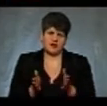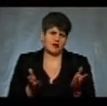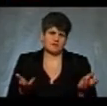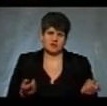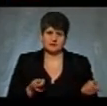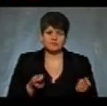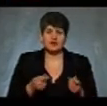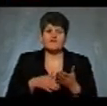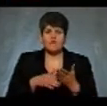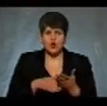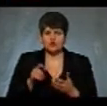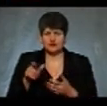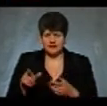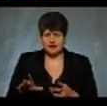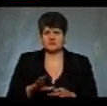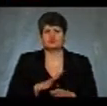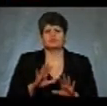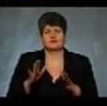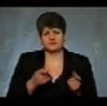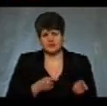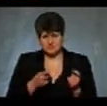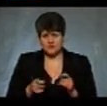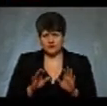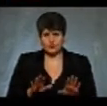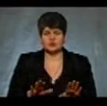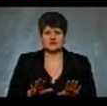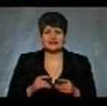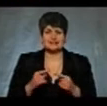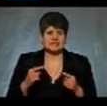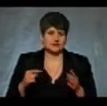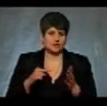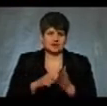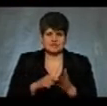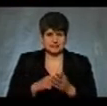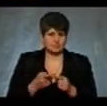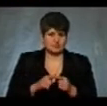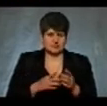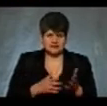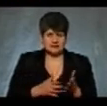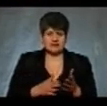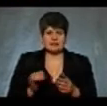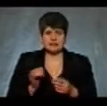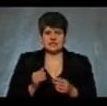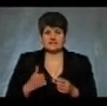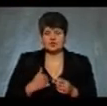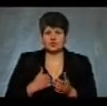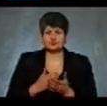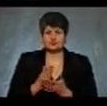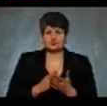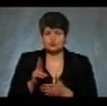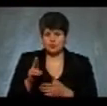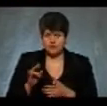і волонтери. Були випадки, що привозили з різною цілею ці боєприпаси, а також військовослужбовці,